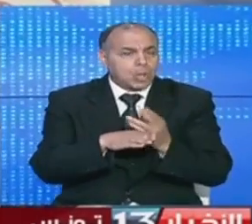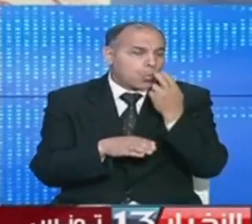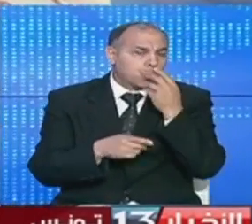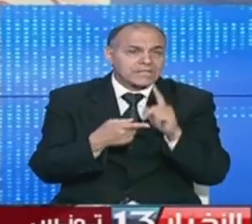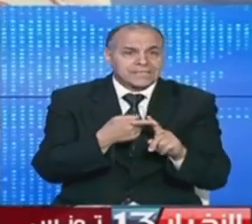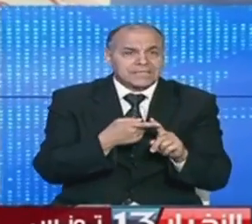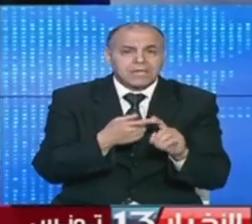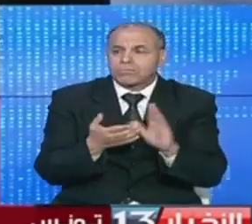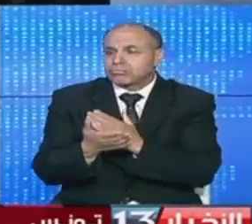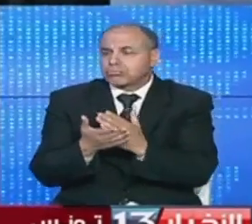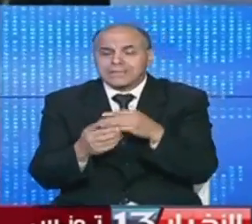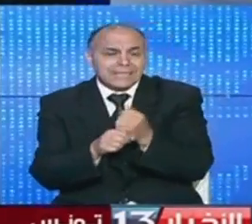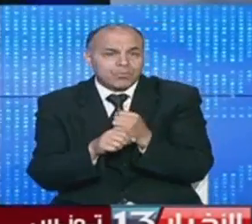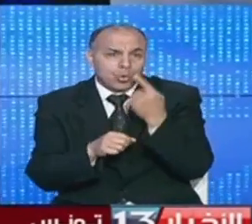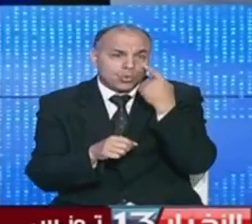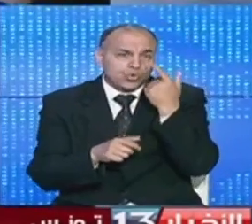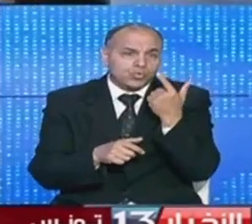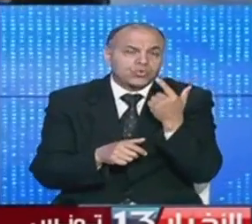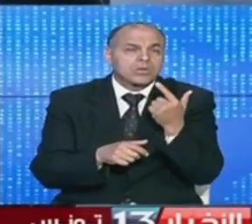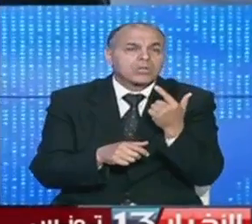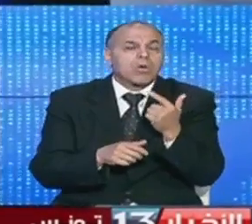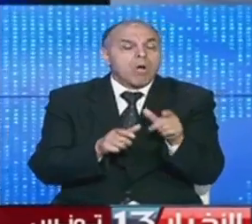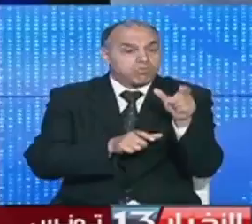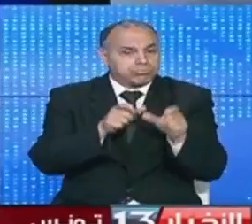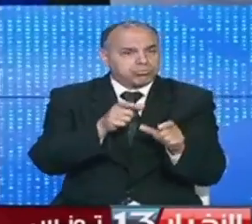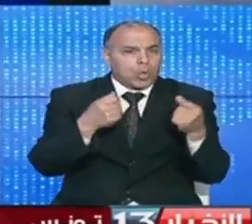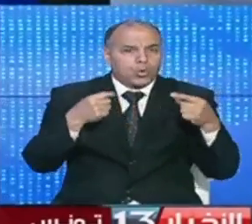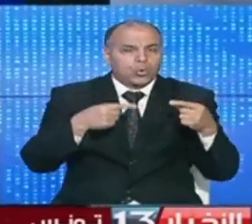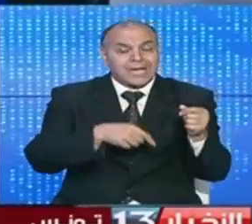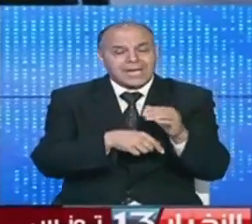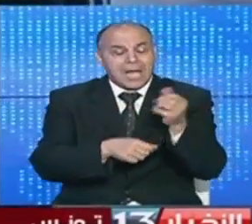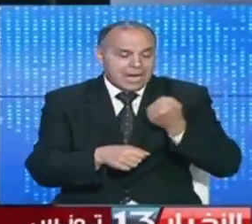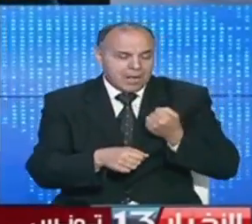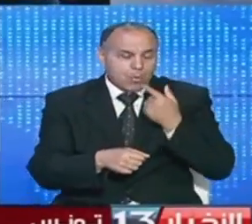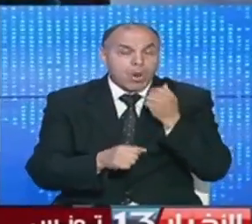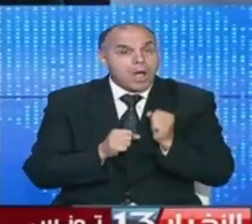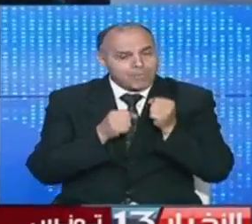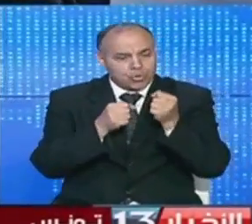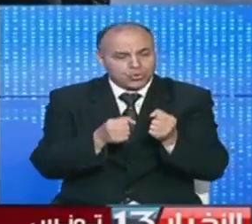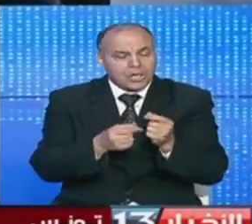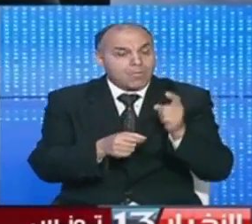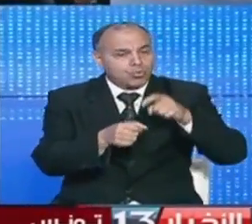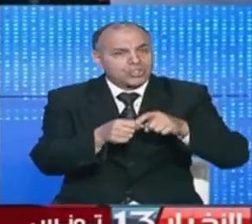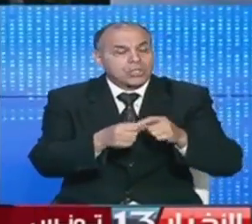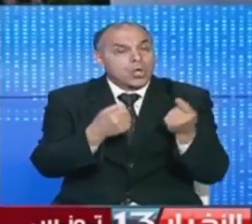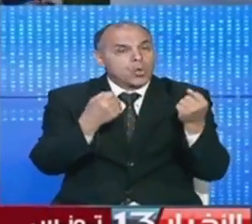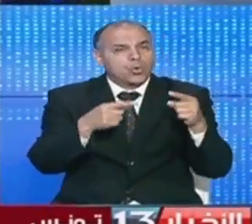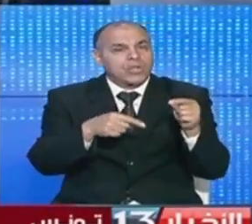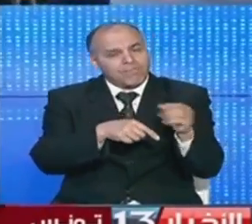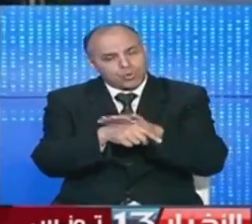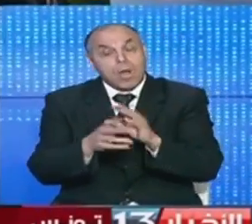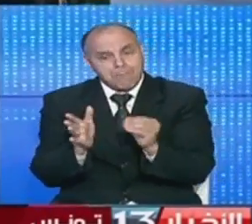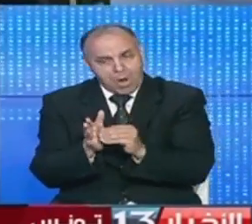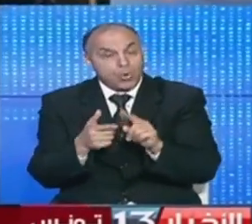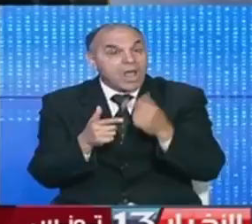الأمنية واستعداداتها وعلى ما يقوم به الفوج الوطني لمجابهة الإرهاب من مجهودات للمساهمة في مكافحة فيروس